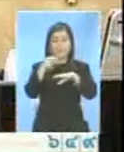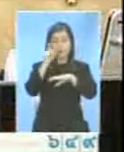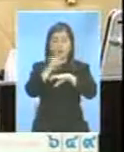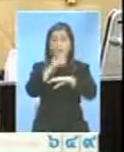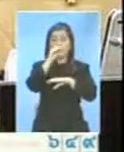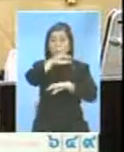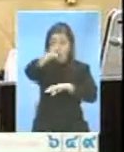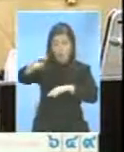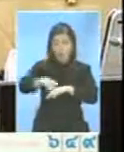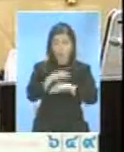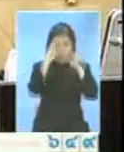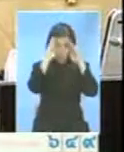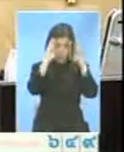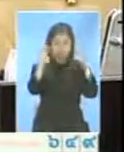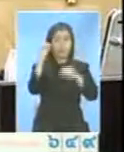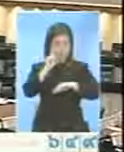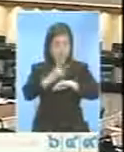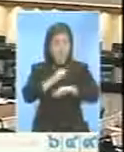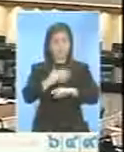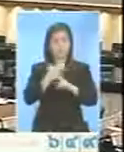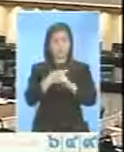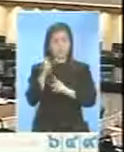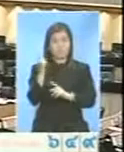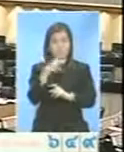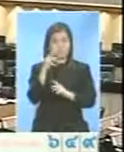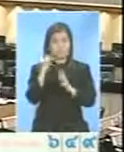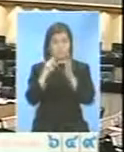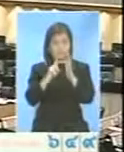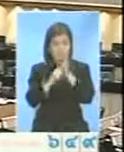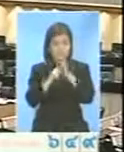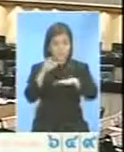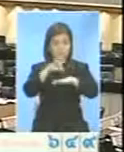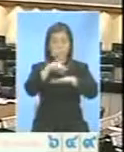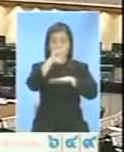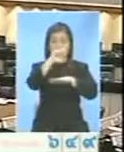ะฮะในฐานะประธานกรรมาธิการได้รายงานในที่ประชุมว่า